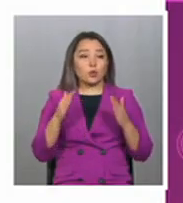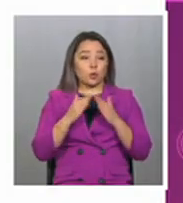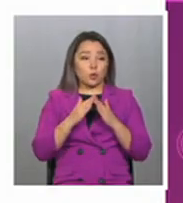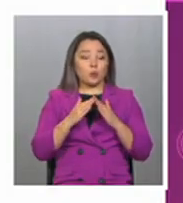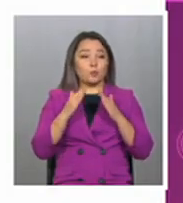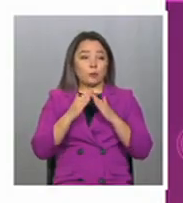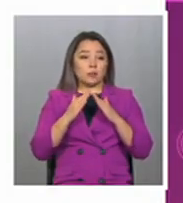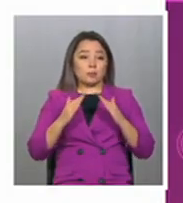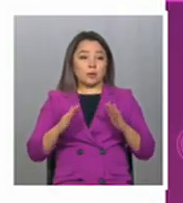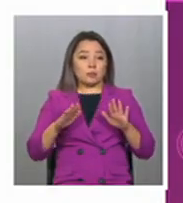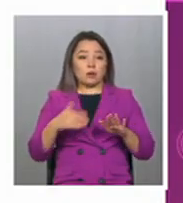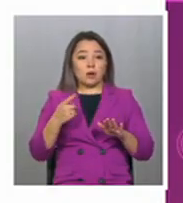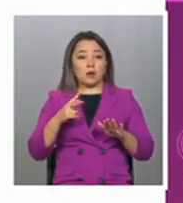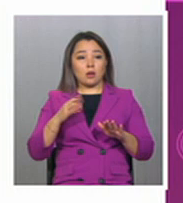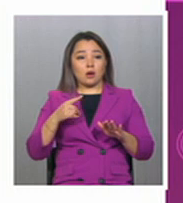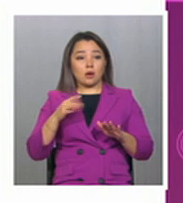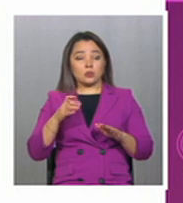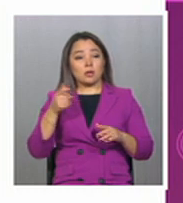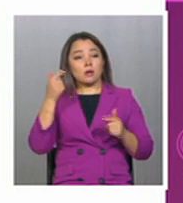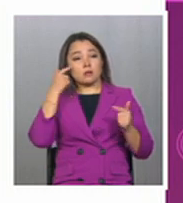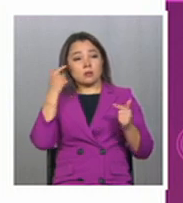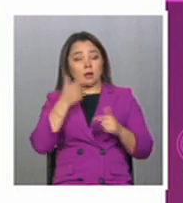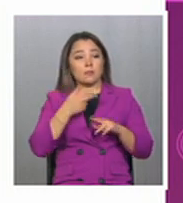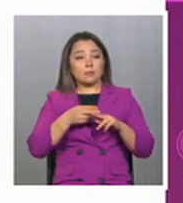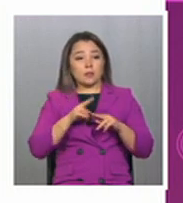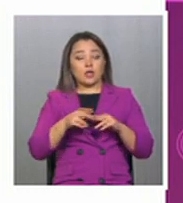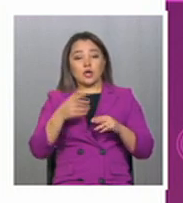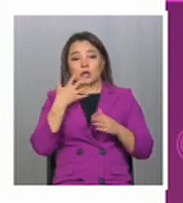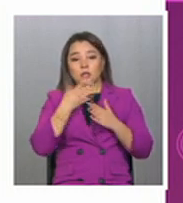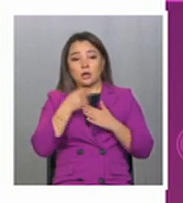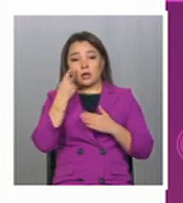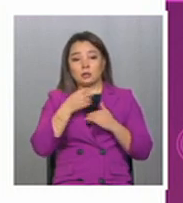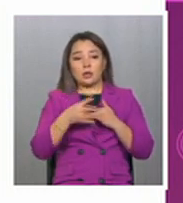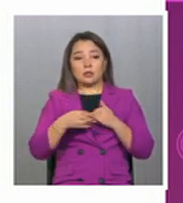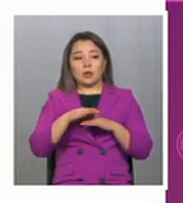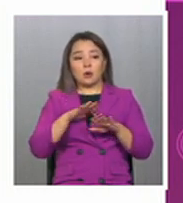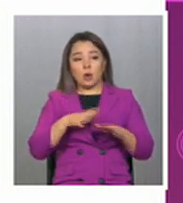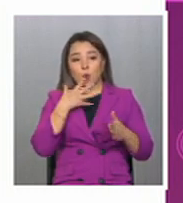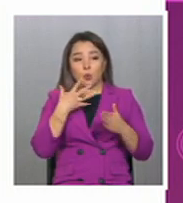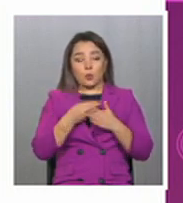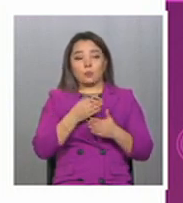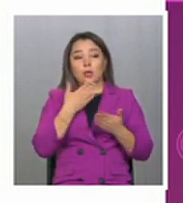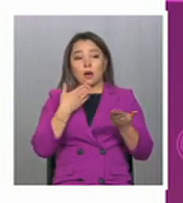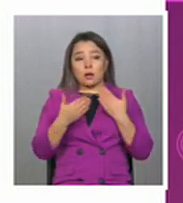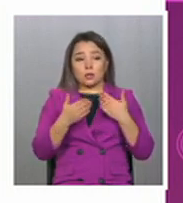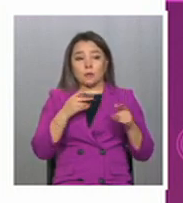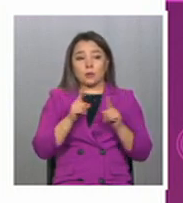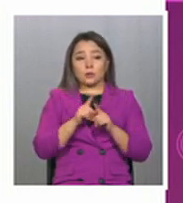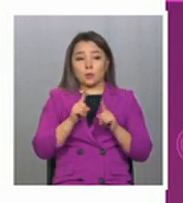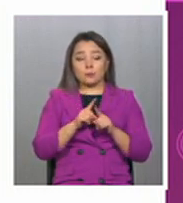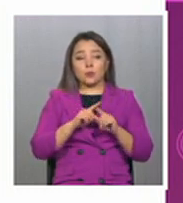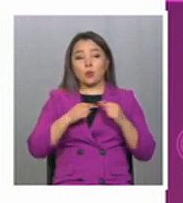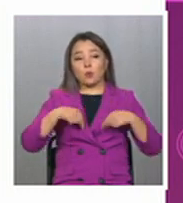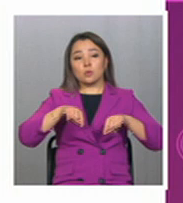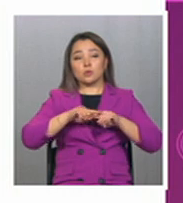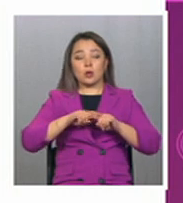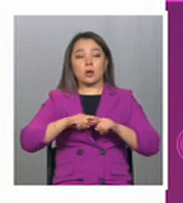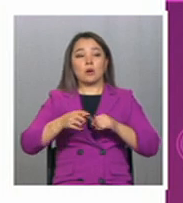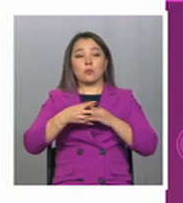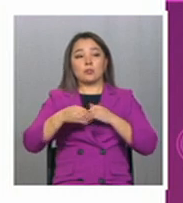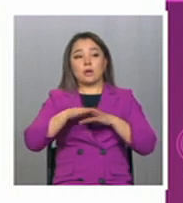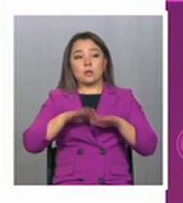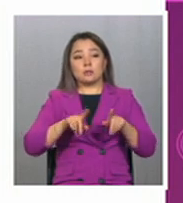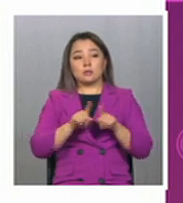баспана, логос ілім, яғни жеке организмнің өзара қарым-қатынасын қоршаған тіршілік